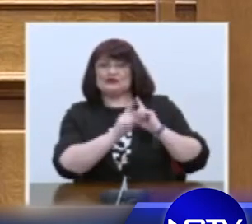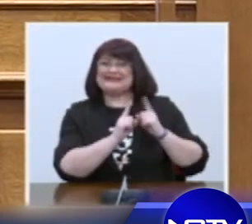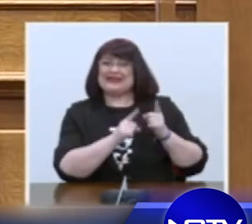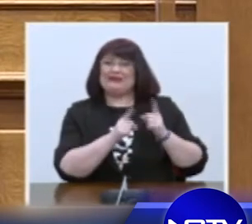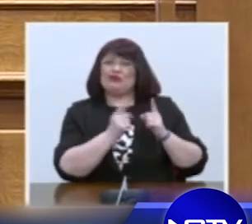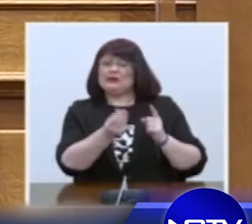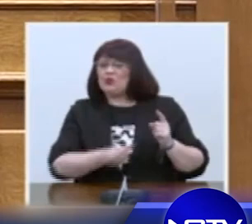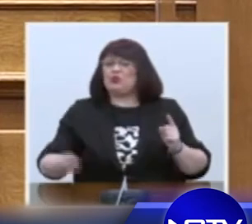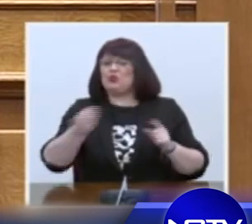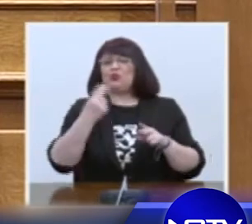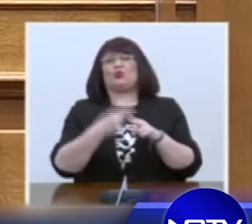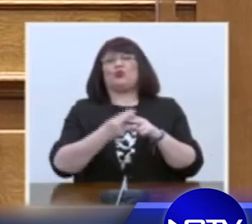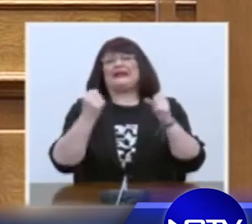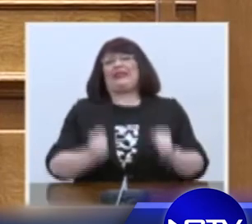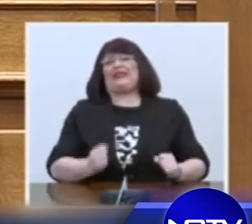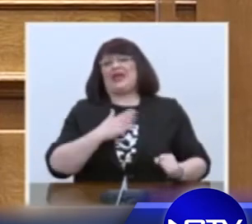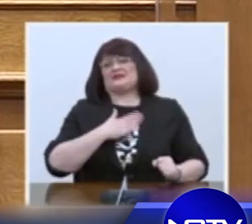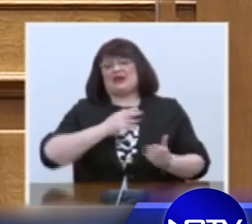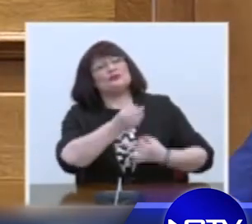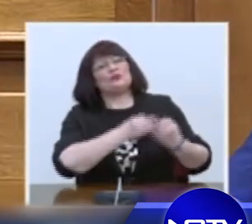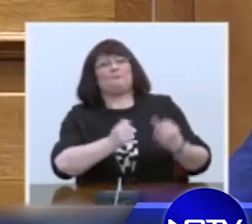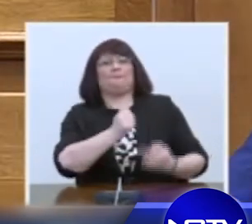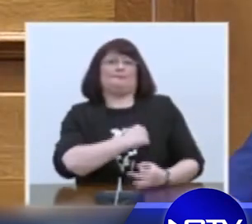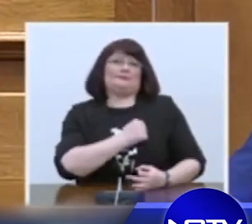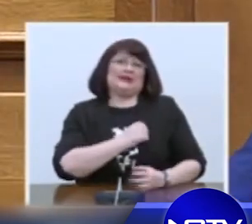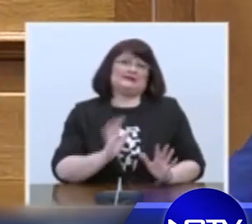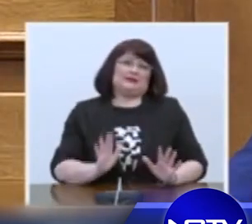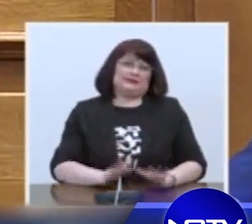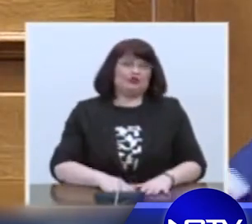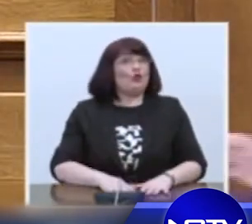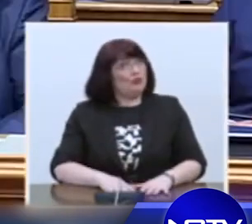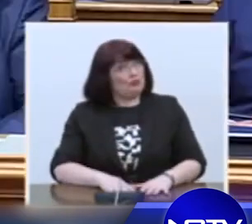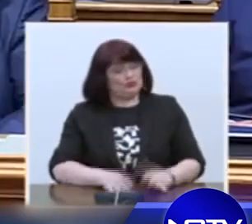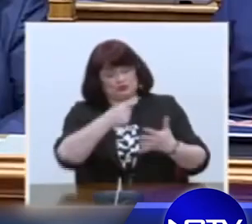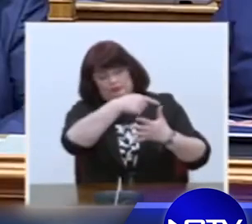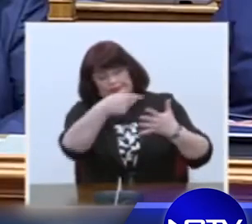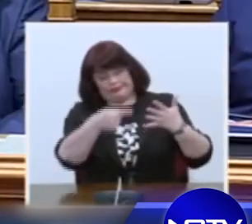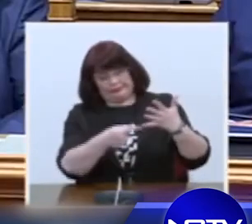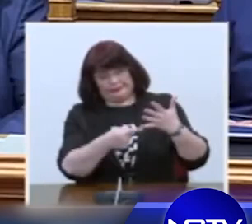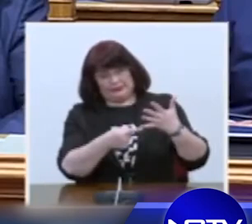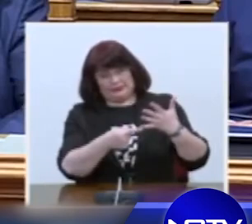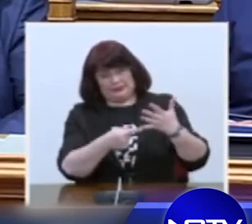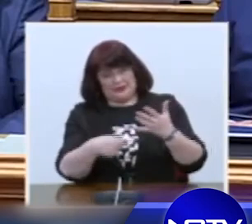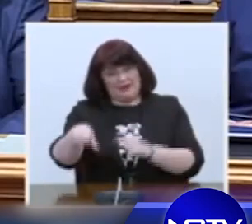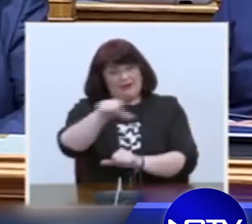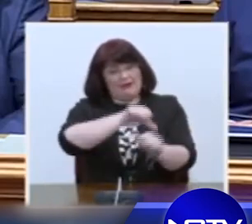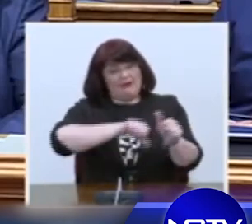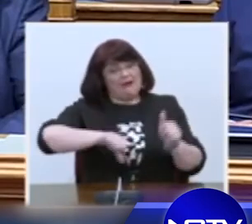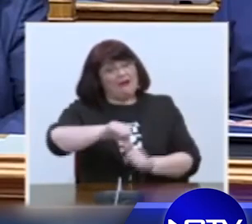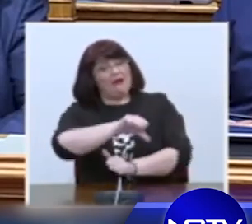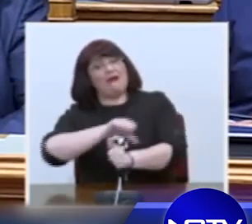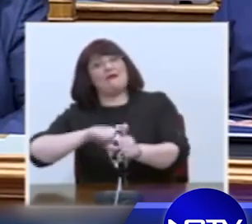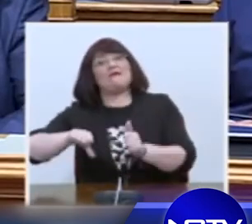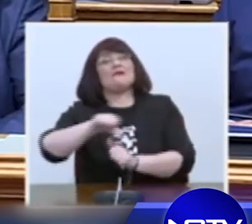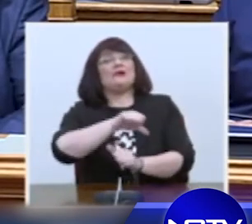που αναβαθμίζει τη χώρα και ενισχύει τις ένοπλες δυνάμεις μας. Από την πλευρά του, ο πρόεδρος του ΣΥΡΙΖΑ, Αλέξης Τσίπρας, καταλόγησε την κυβέρνηση ότι μετατρέπει την